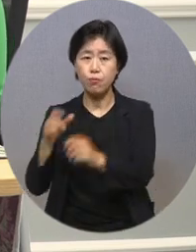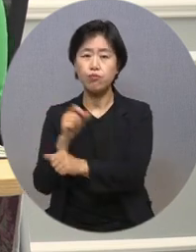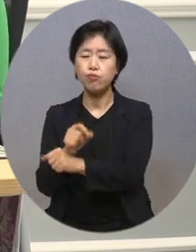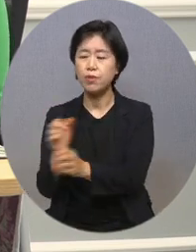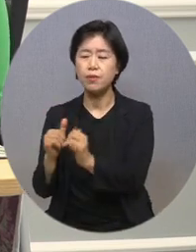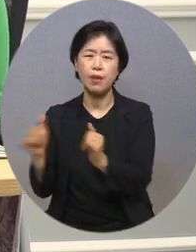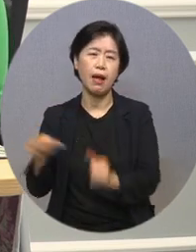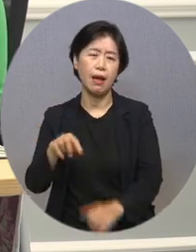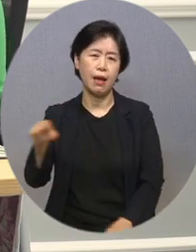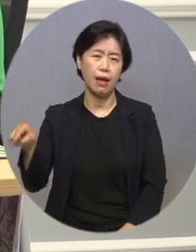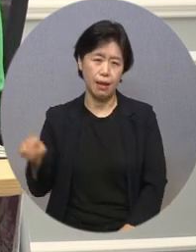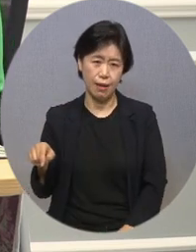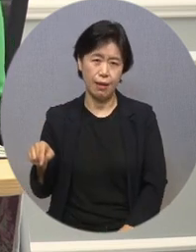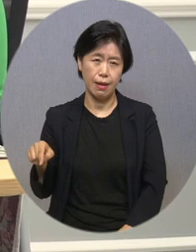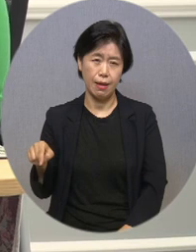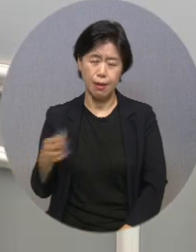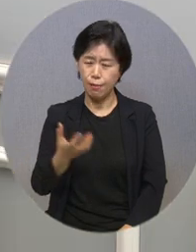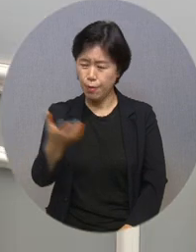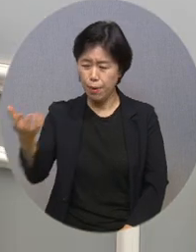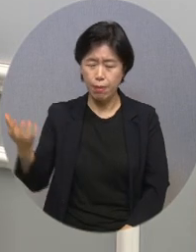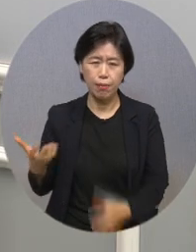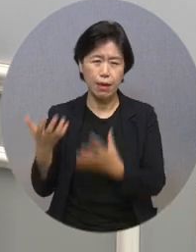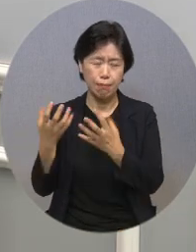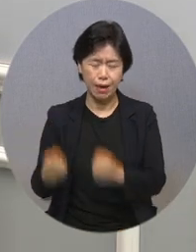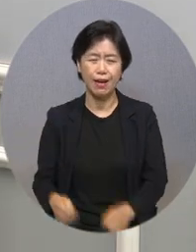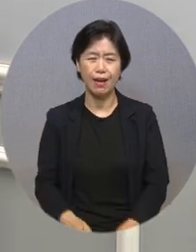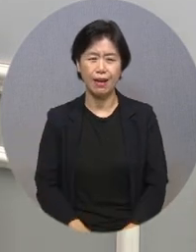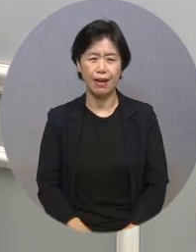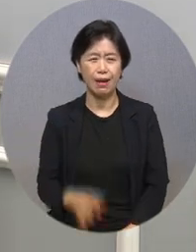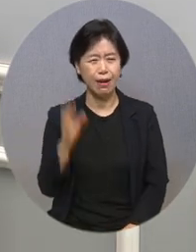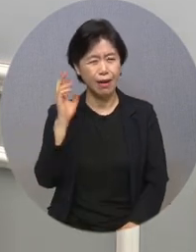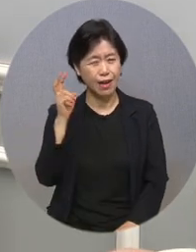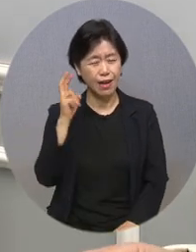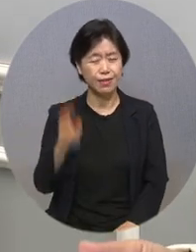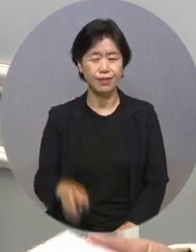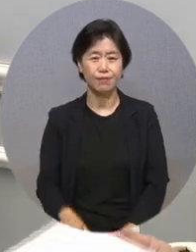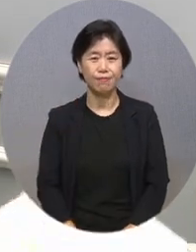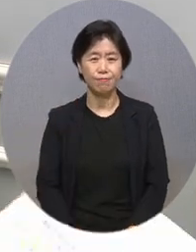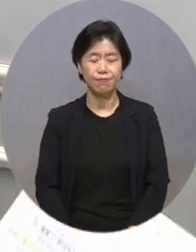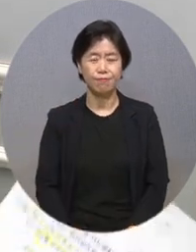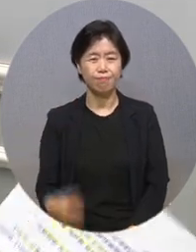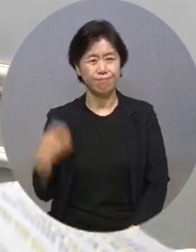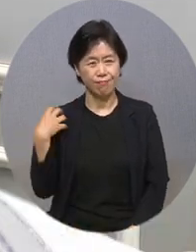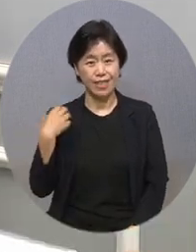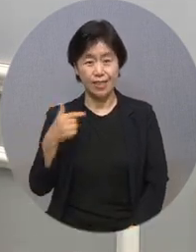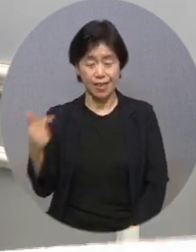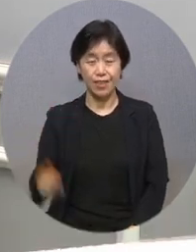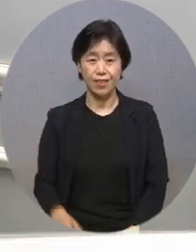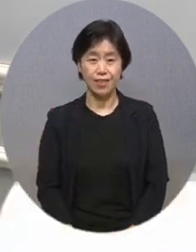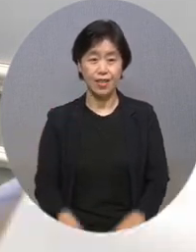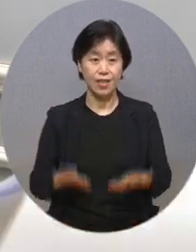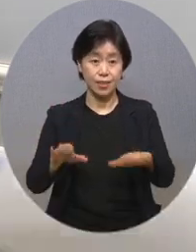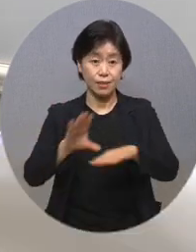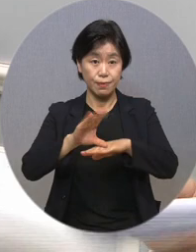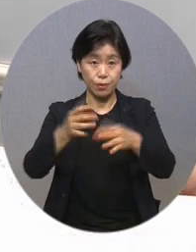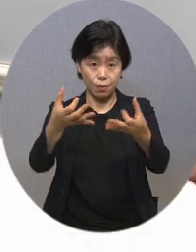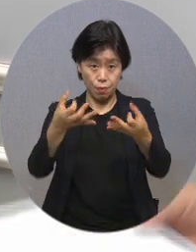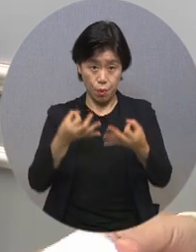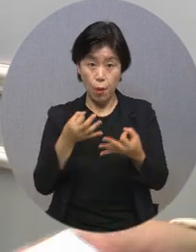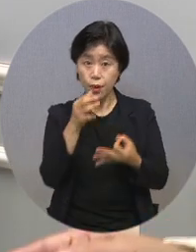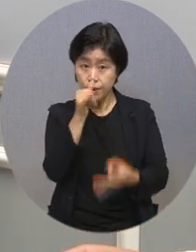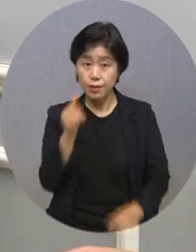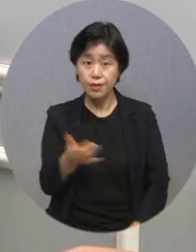이렇게 공무원들이 자리 이동이 잦은 건 아닌가 하는 네, 그런 생각도 해봅니다. 네. 이 방송을 듣고 계신, 보고